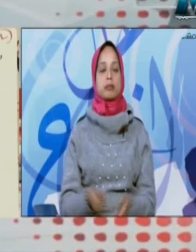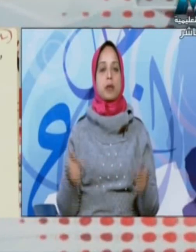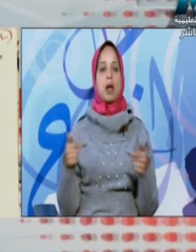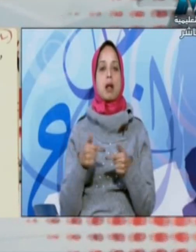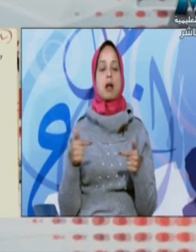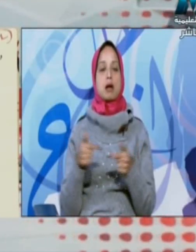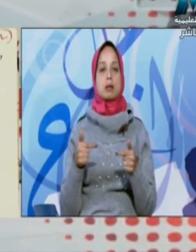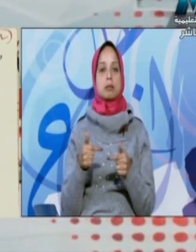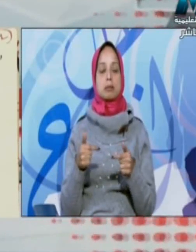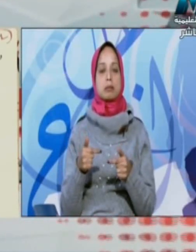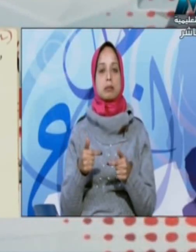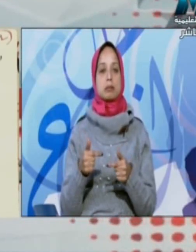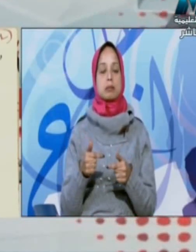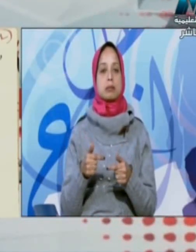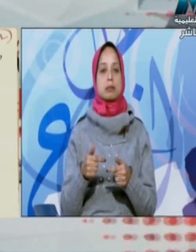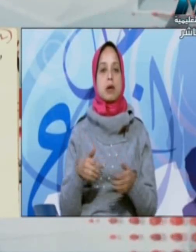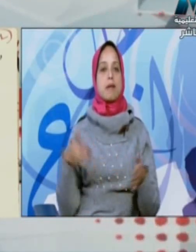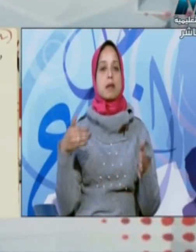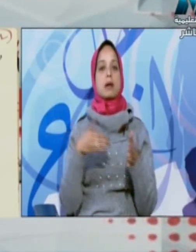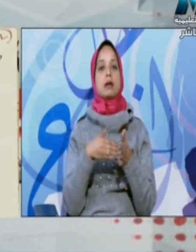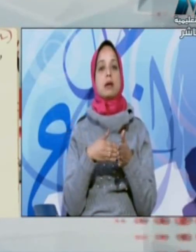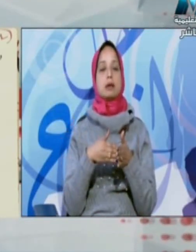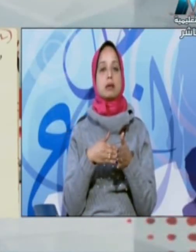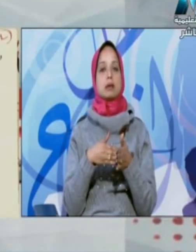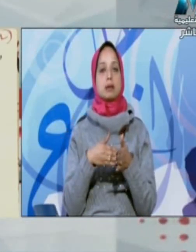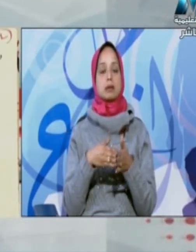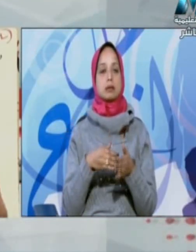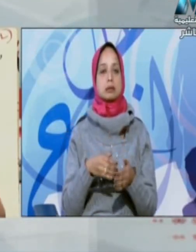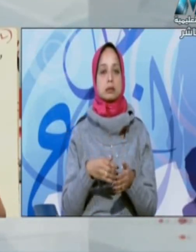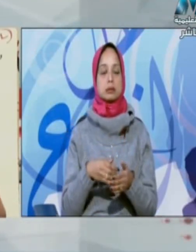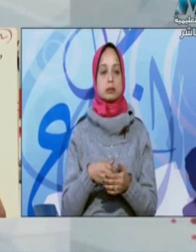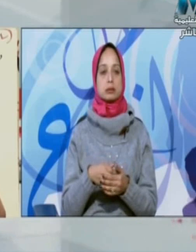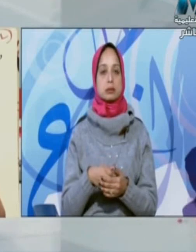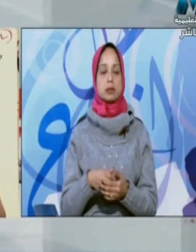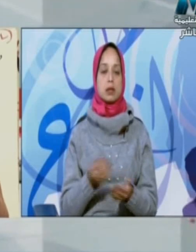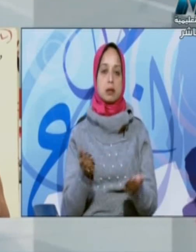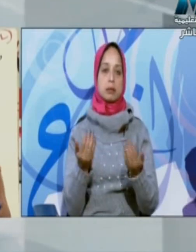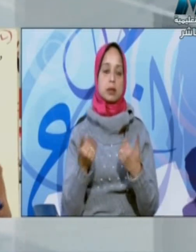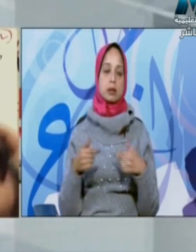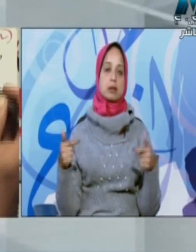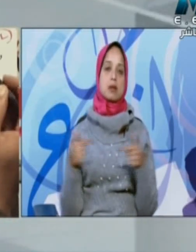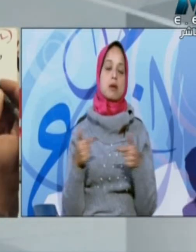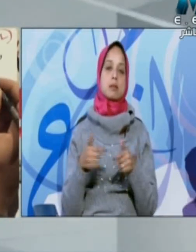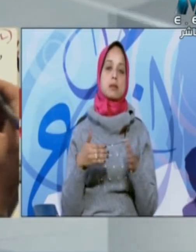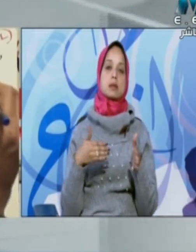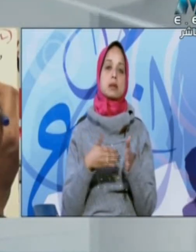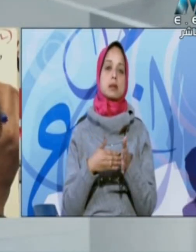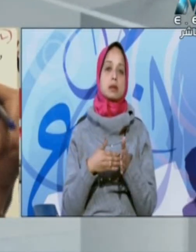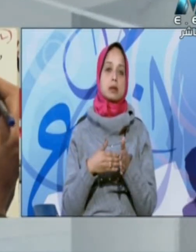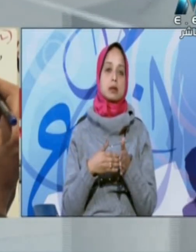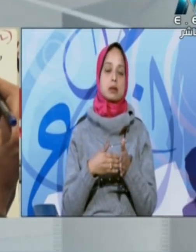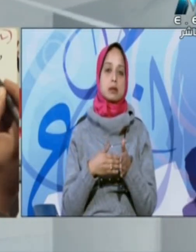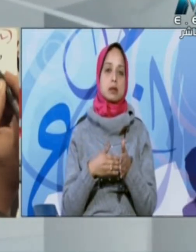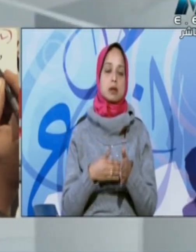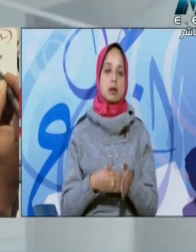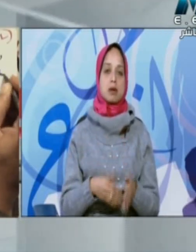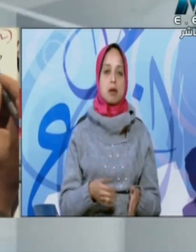الحرب من النهاية. عندما اقتربت الحرب من النهاية